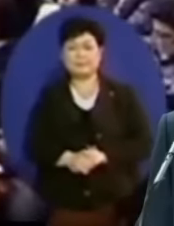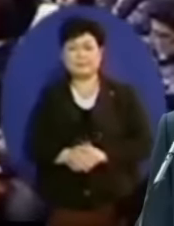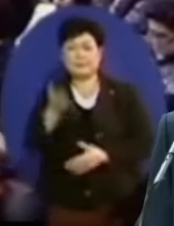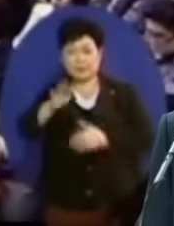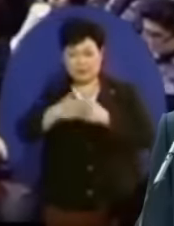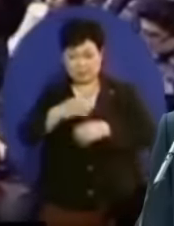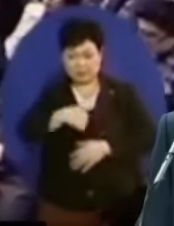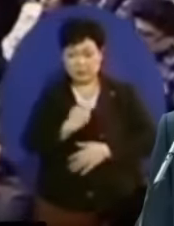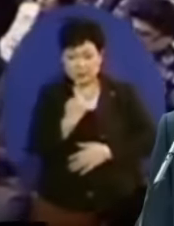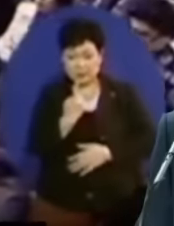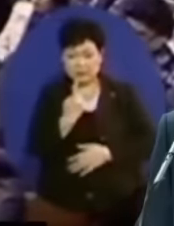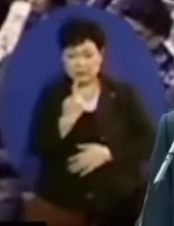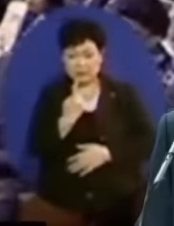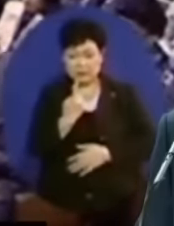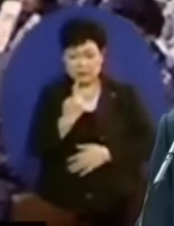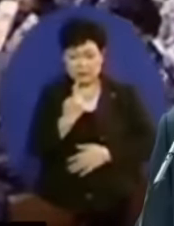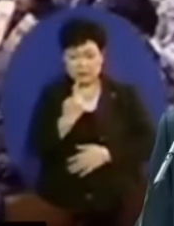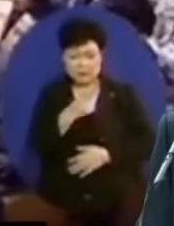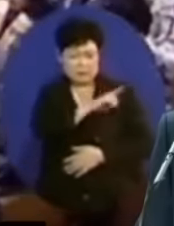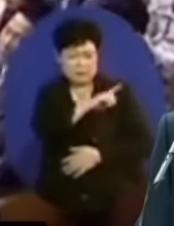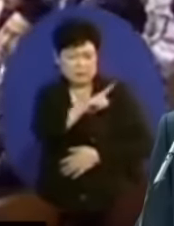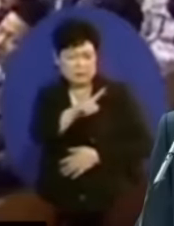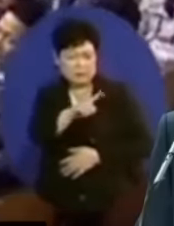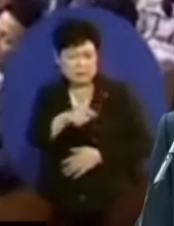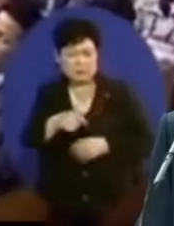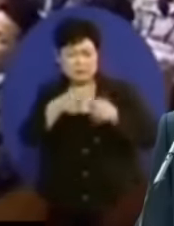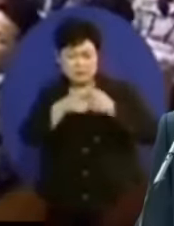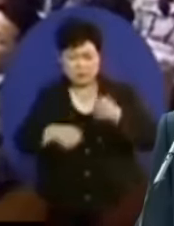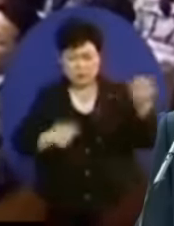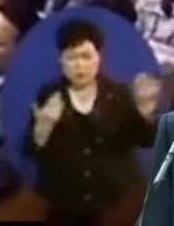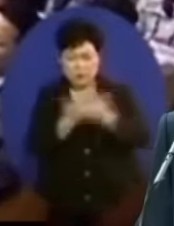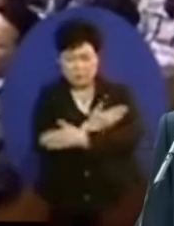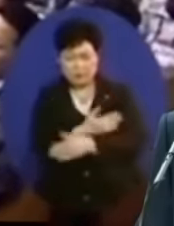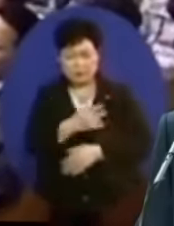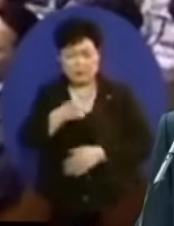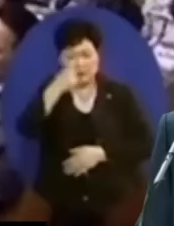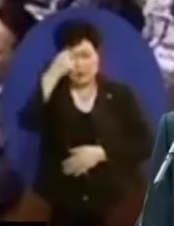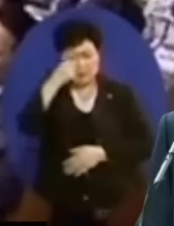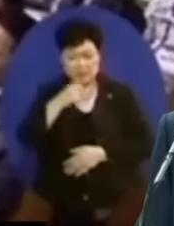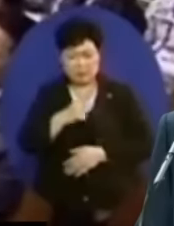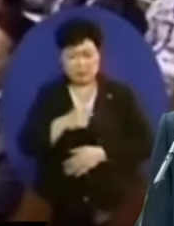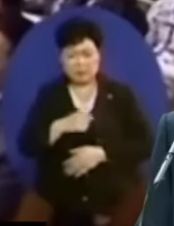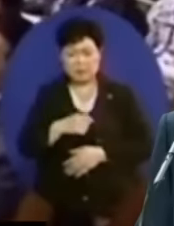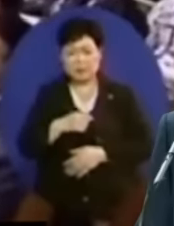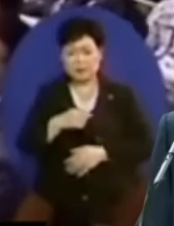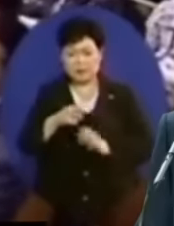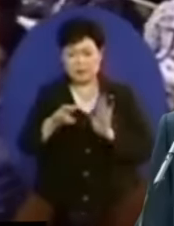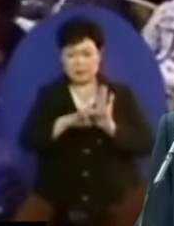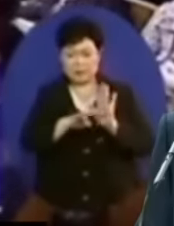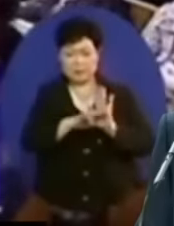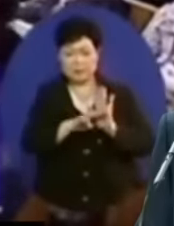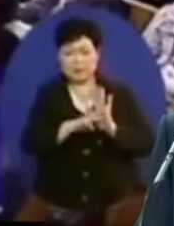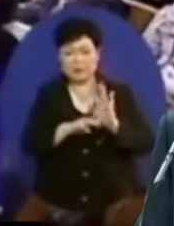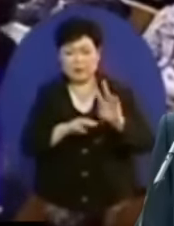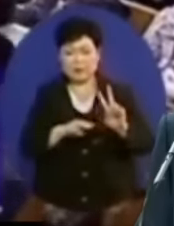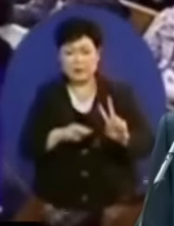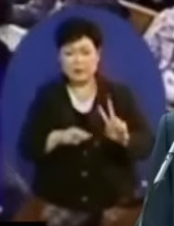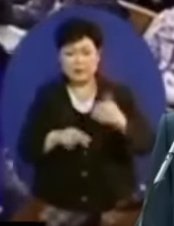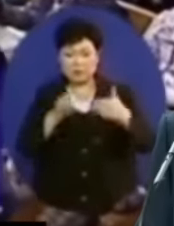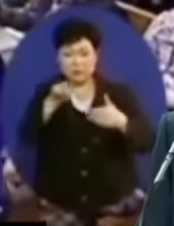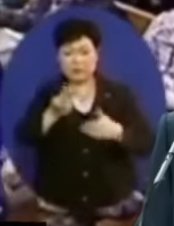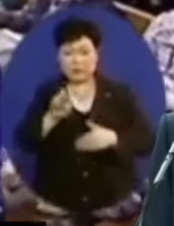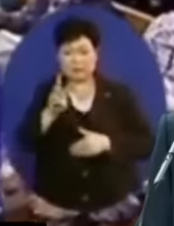그러므로 자기의 우상화를 철저히 회개해야 되는 것입니다. 예레미야 9장 23절로 24절에 야훼께서 이와 같이 말씀하실